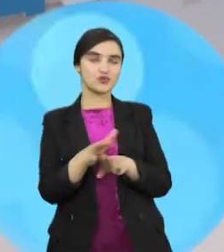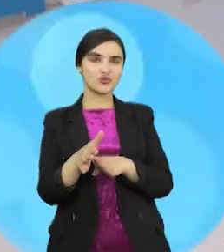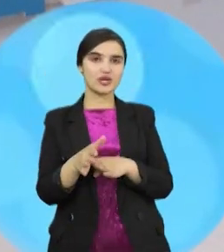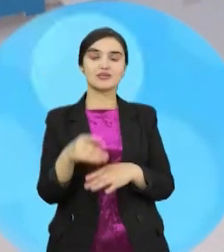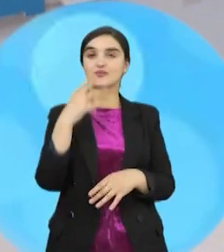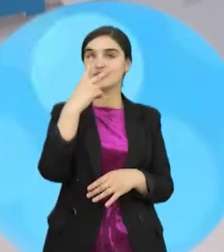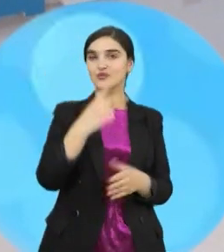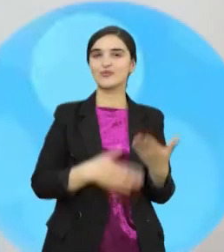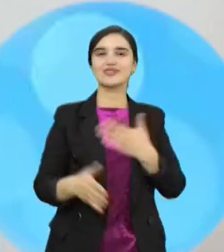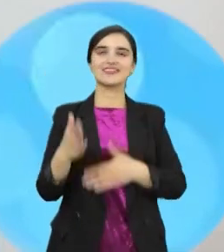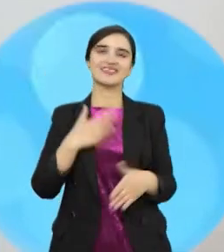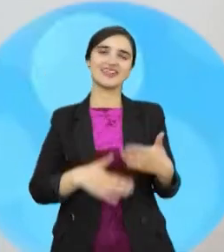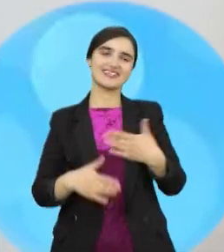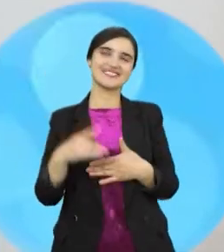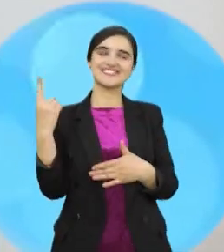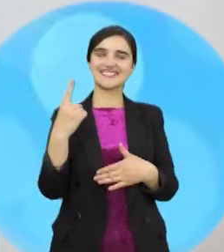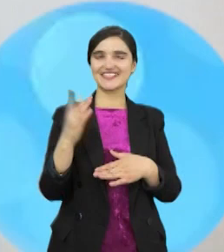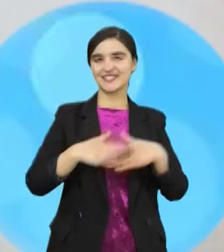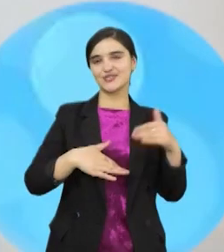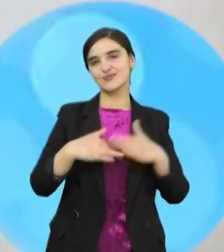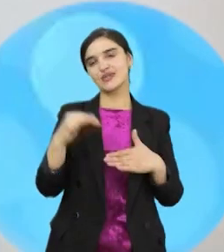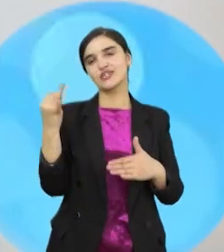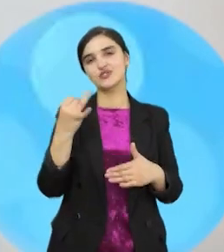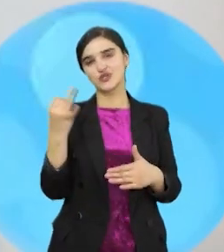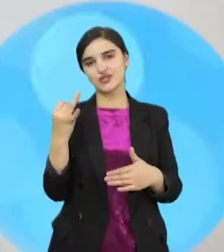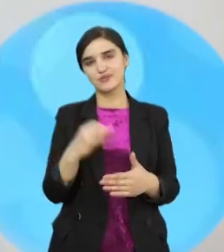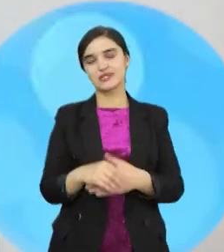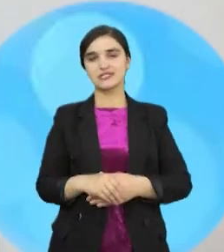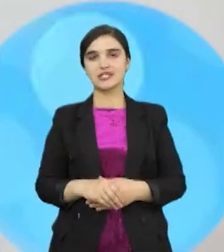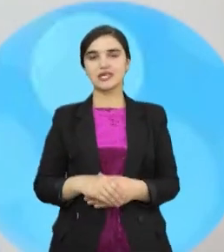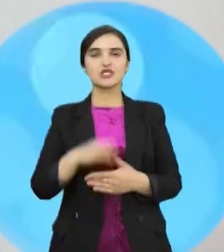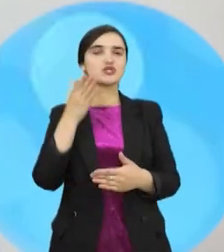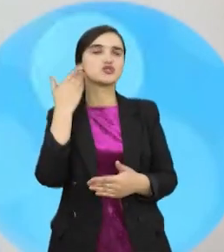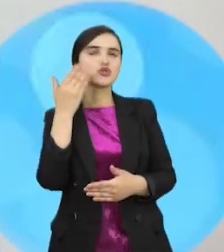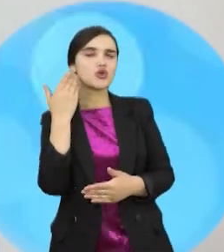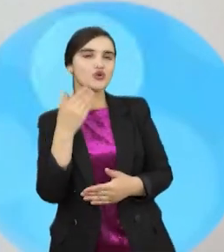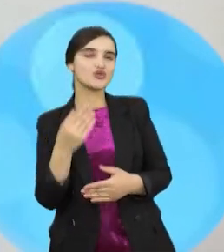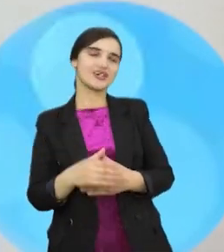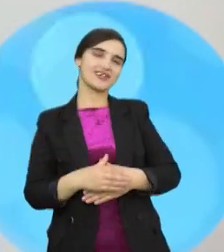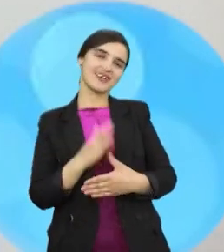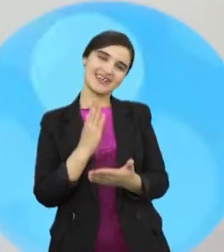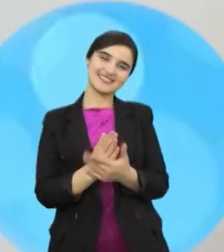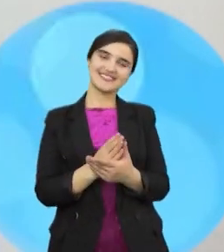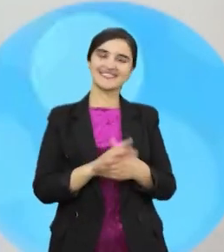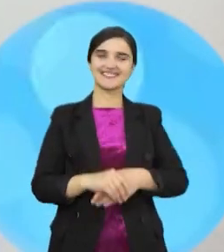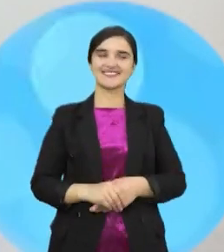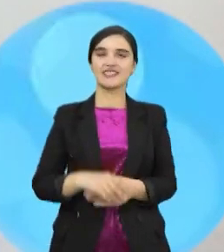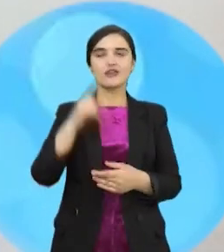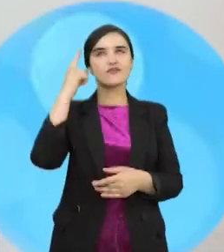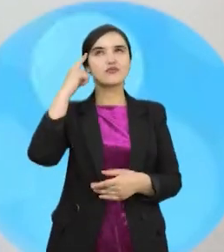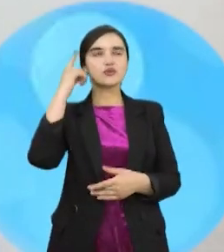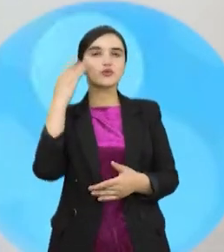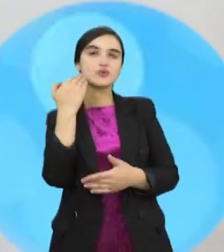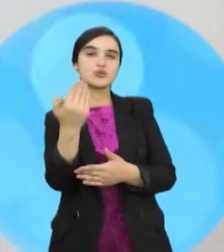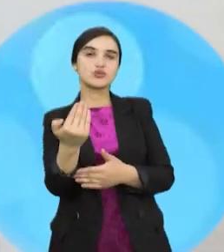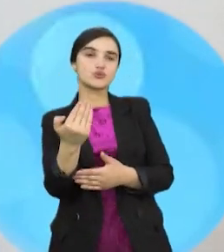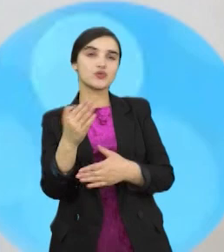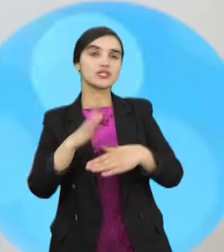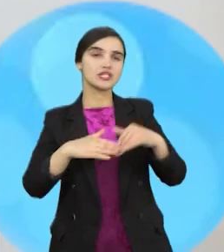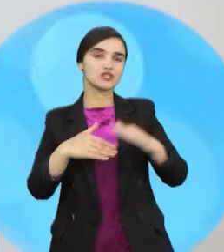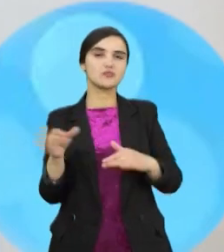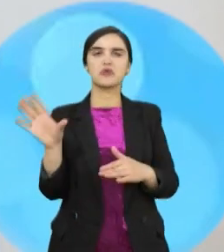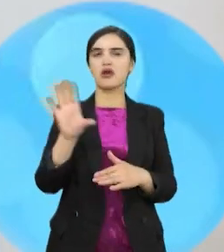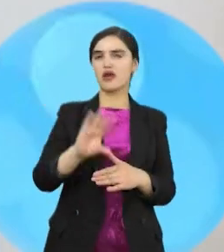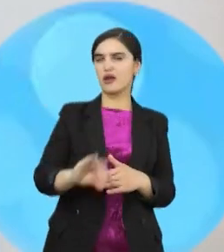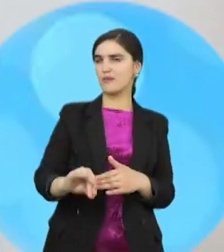نیز اجرا کردیم تماشابینانی عزیز دیدید چه خیلی تجربه جالب ساده و شوق‌آور است فکر میکنم که